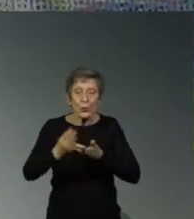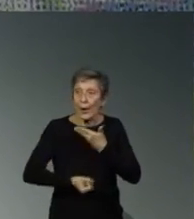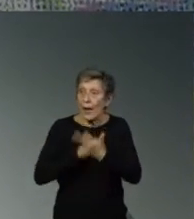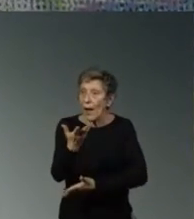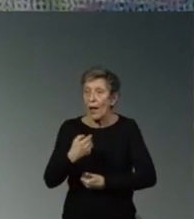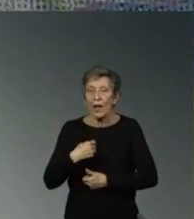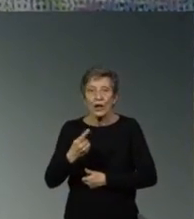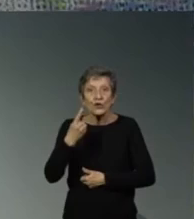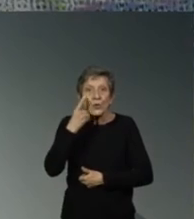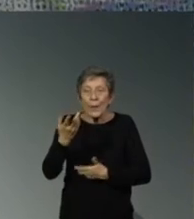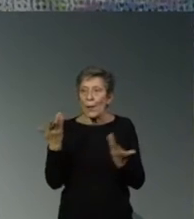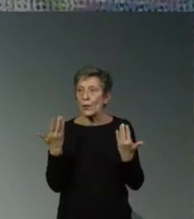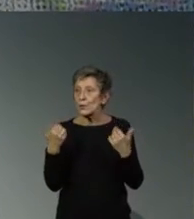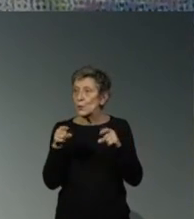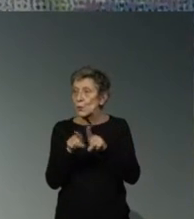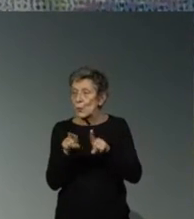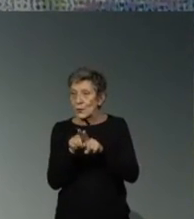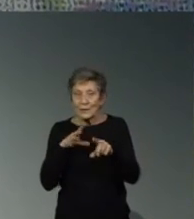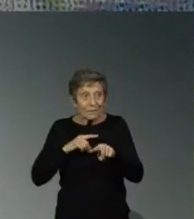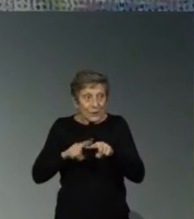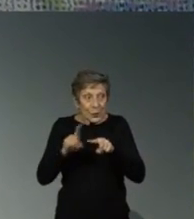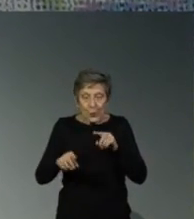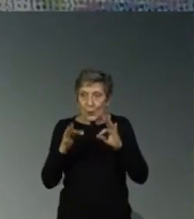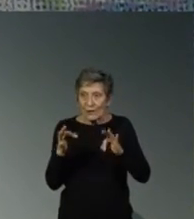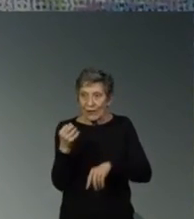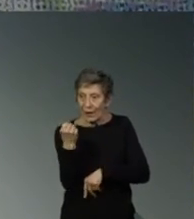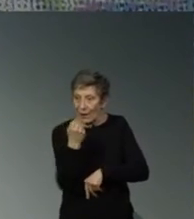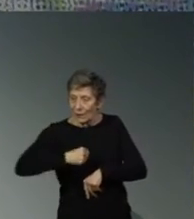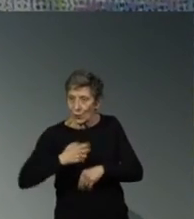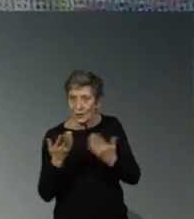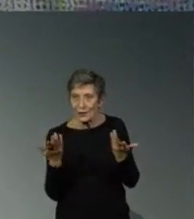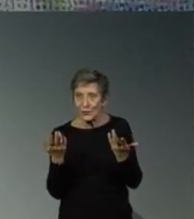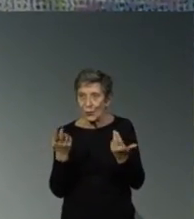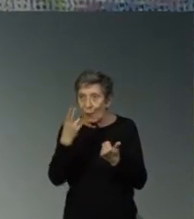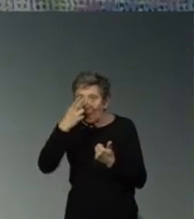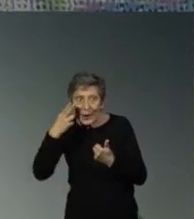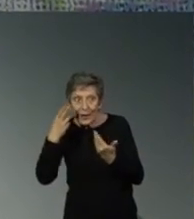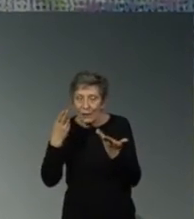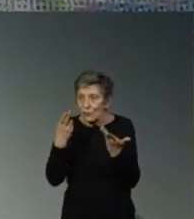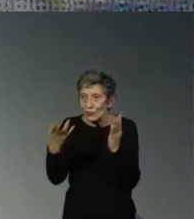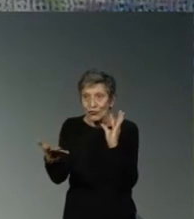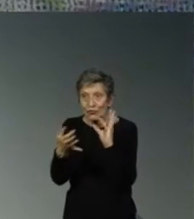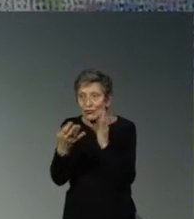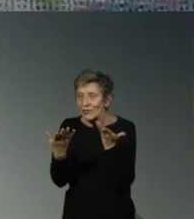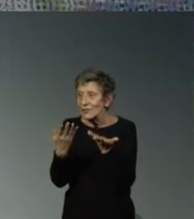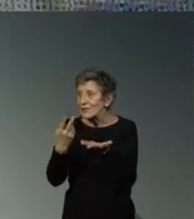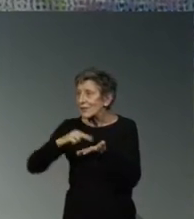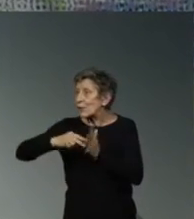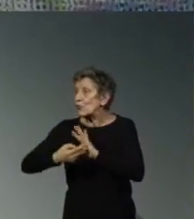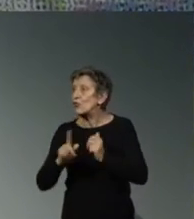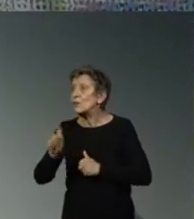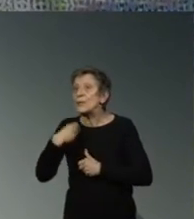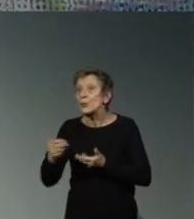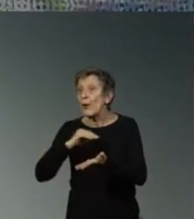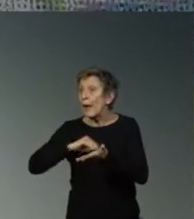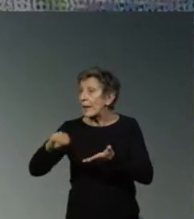dimension de transgression ou de piratage ou de hacking par rapport aux technologies. C'est-à-dire que quand on est écrivain, on n'utilise pas ChatGPT pour